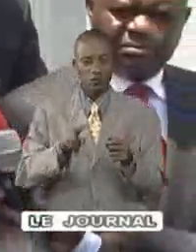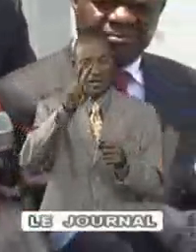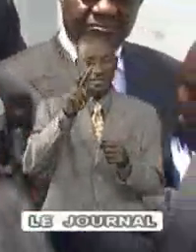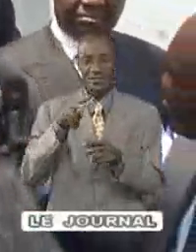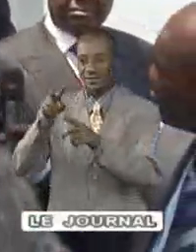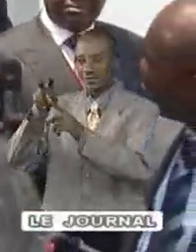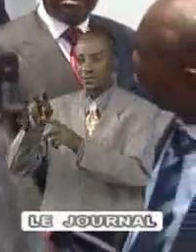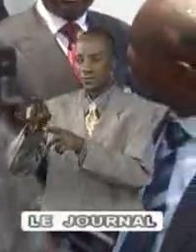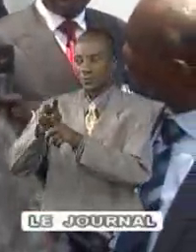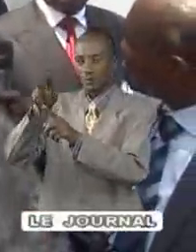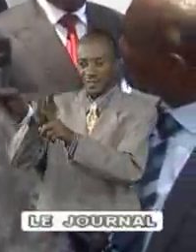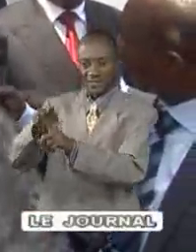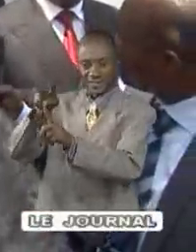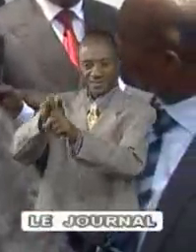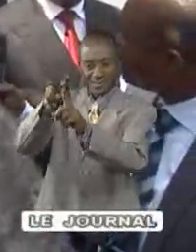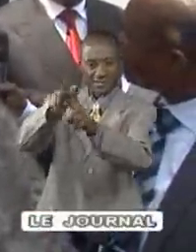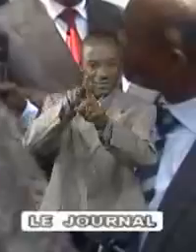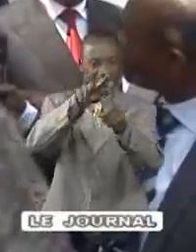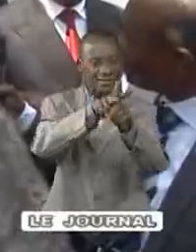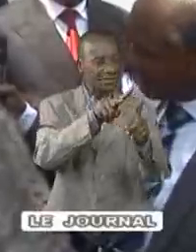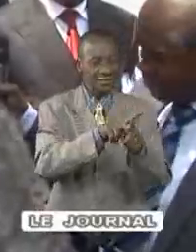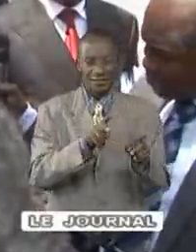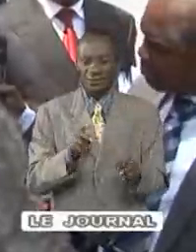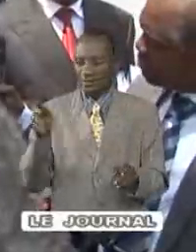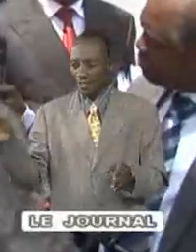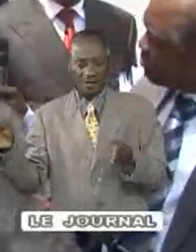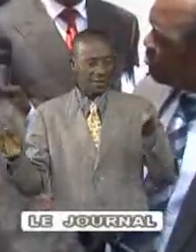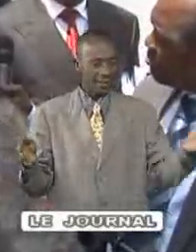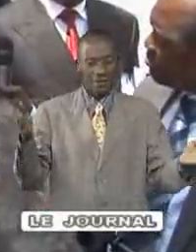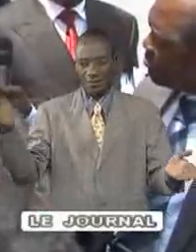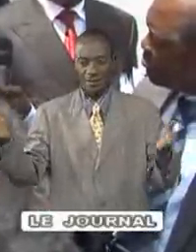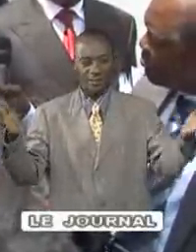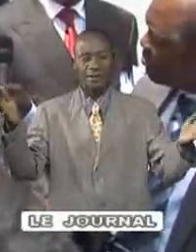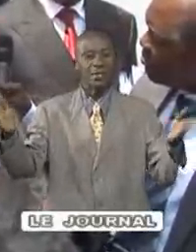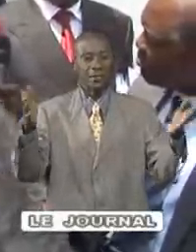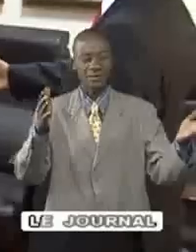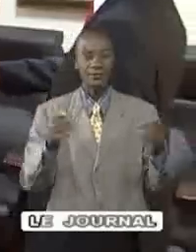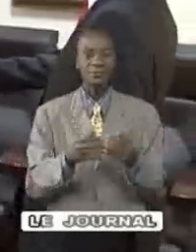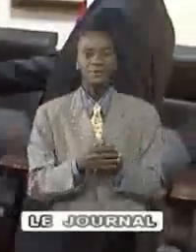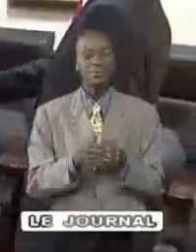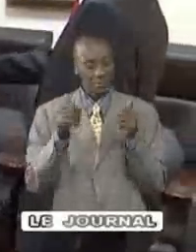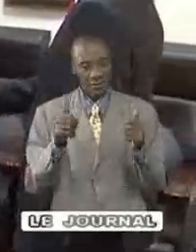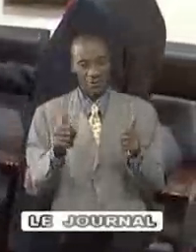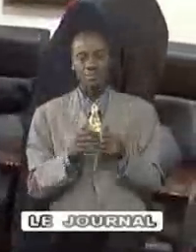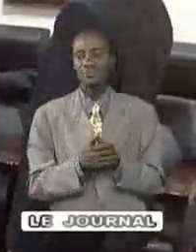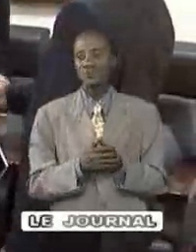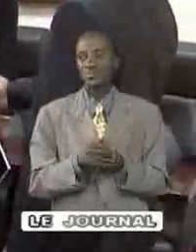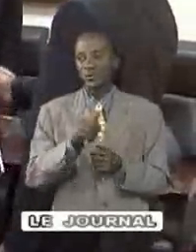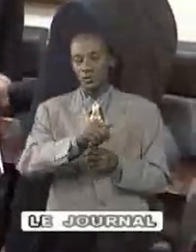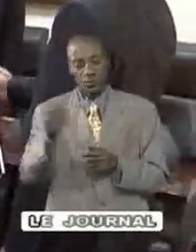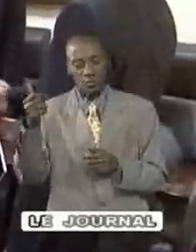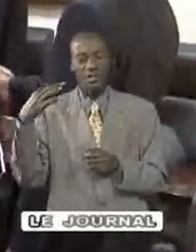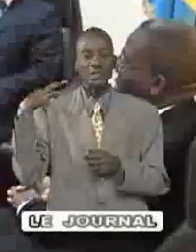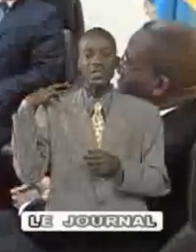de sécurité, de sûreté et de confort dignes d'une capitale d'un grand État. Une autre délégation à franchir